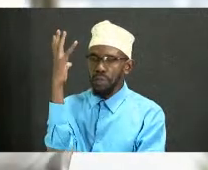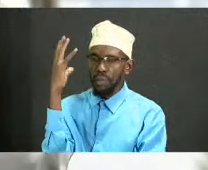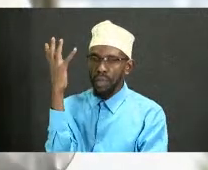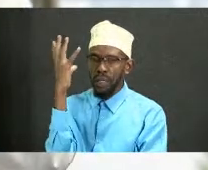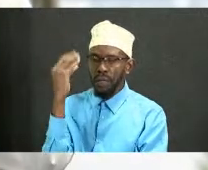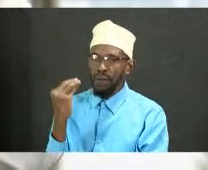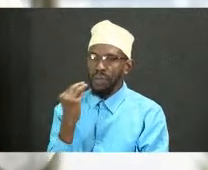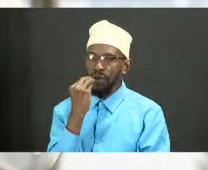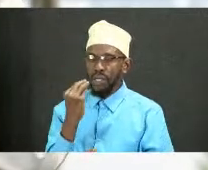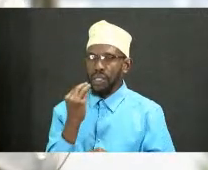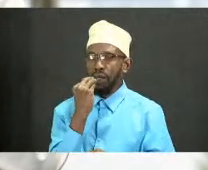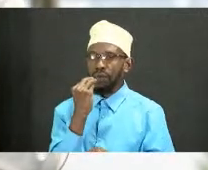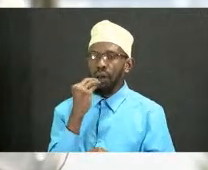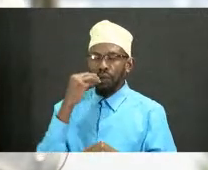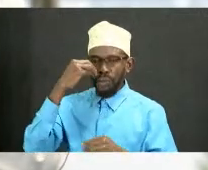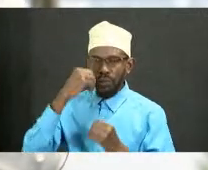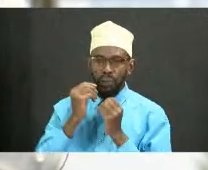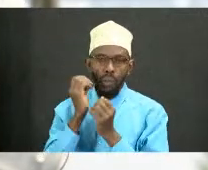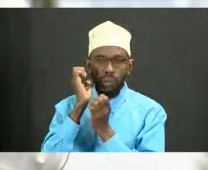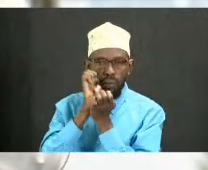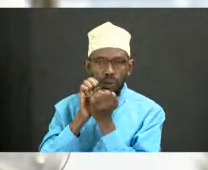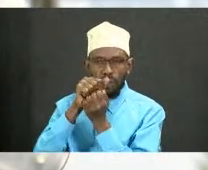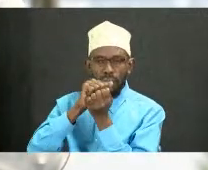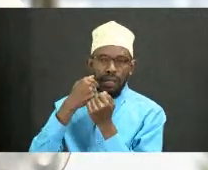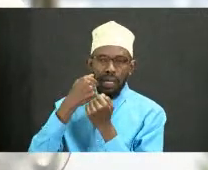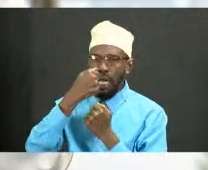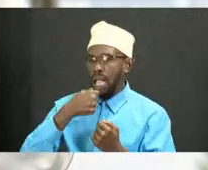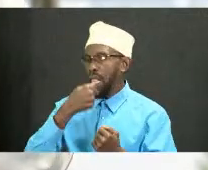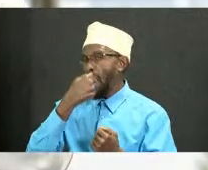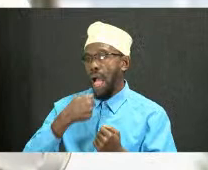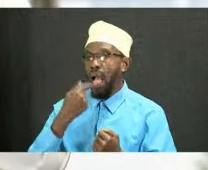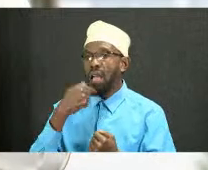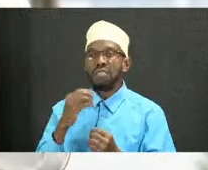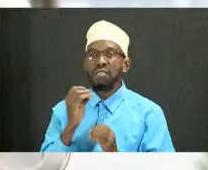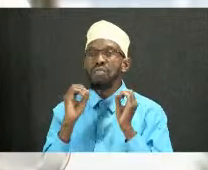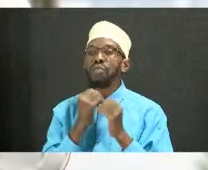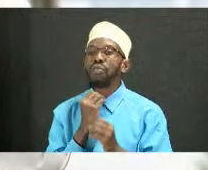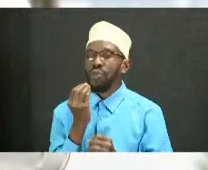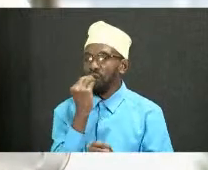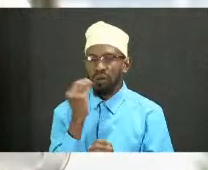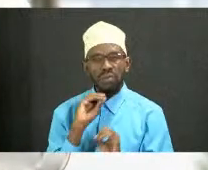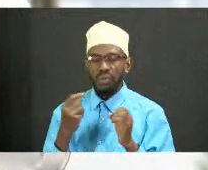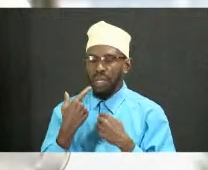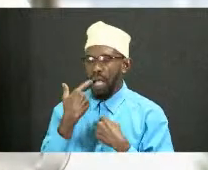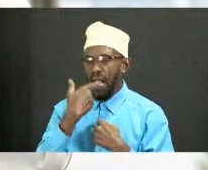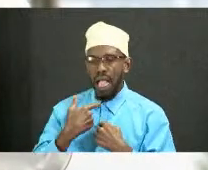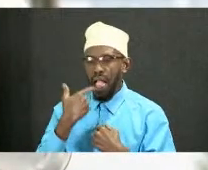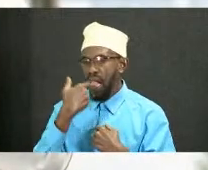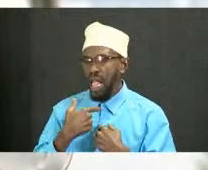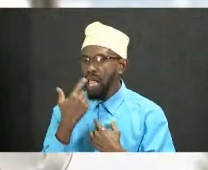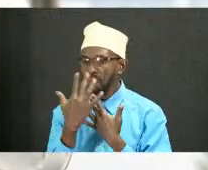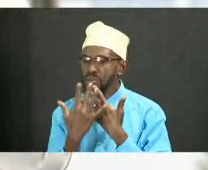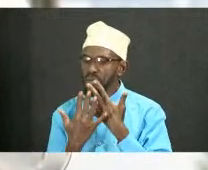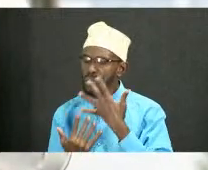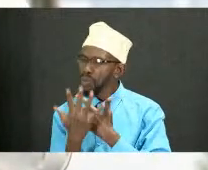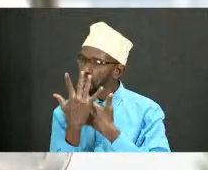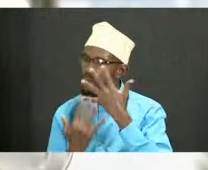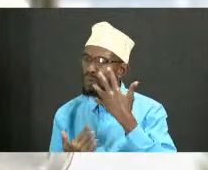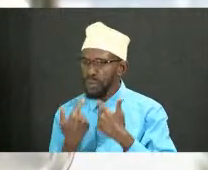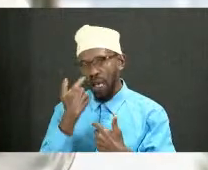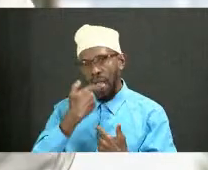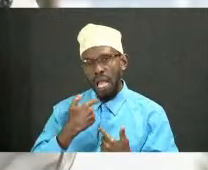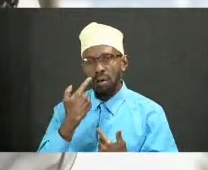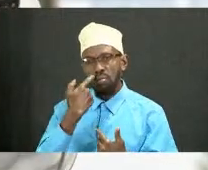ya miti kwamba hata ukitafuna yenyewe kwanza inakukata, kwa sababu si chakula, inakukata ulimi wako ama